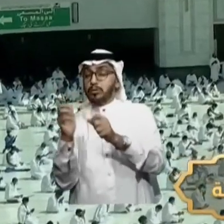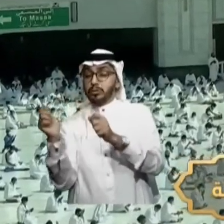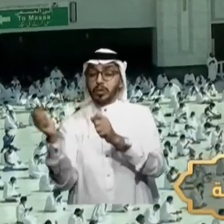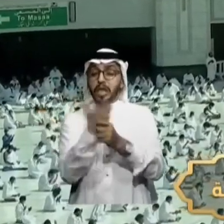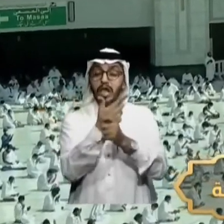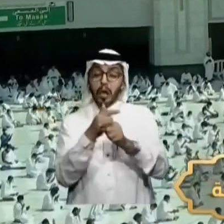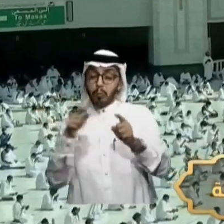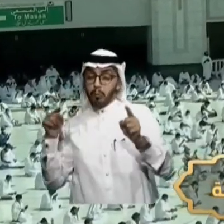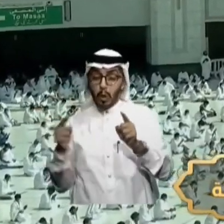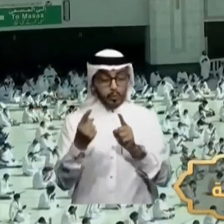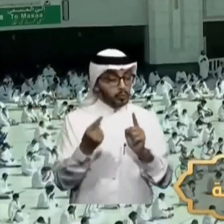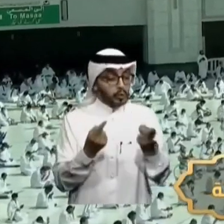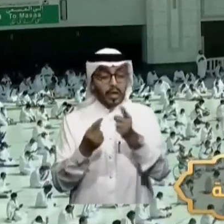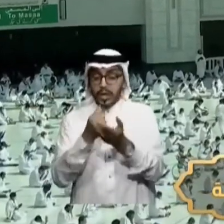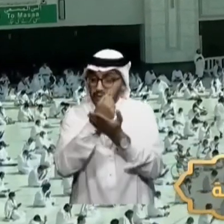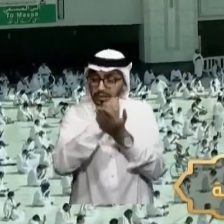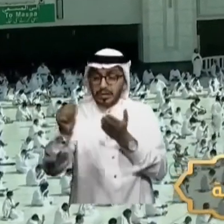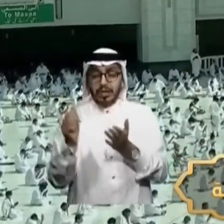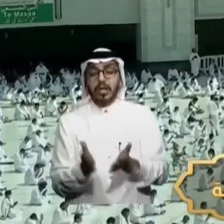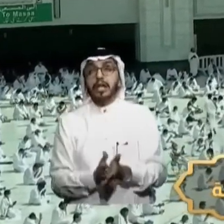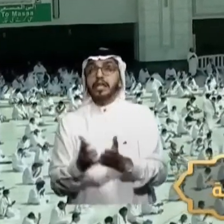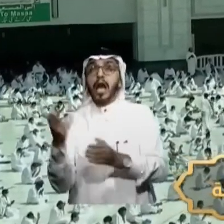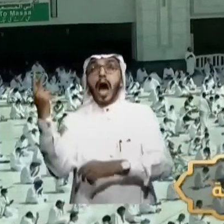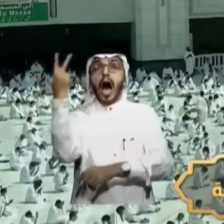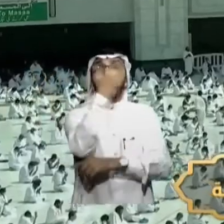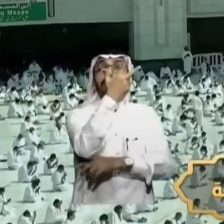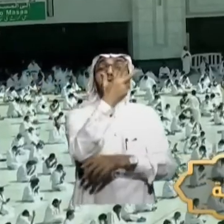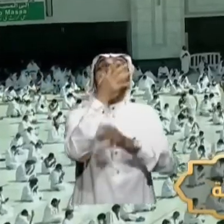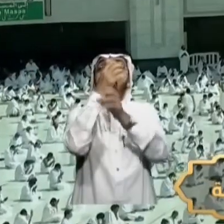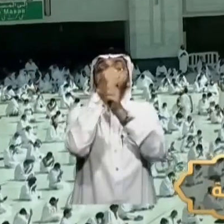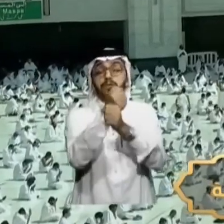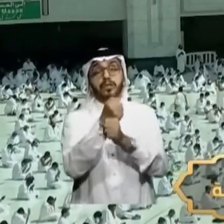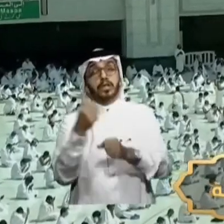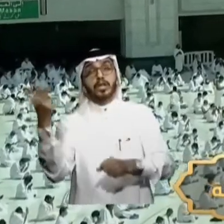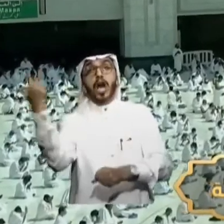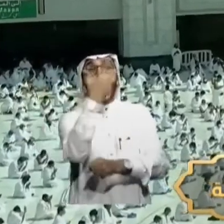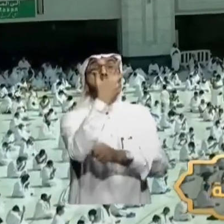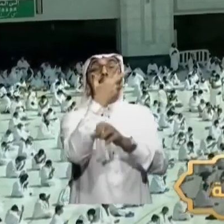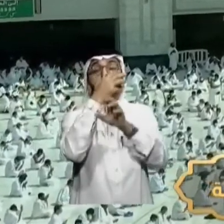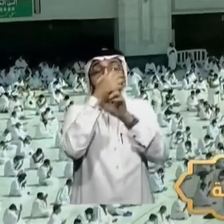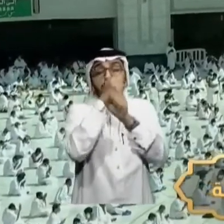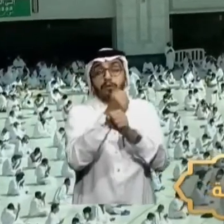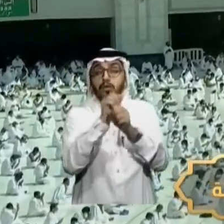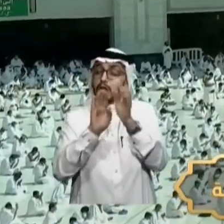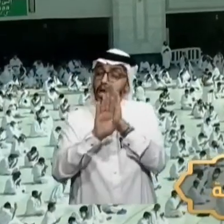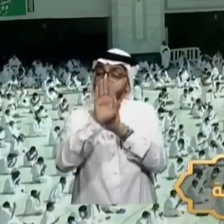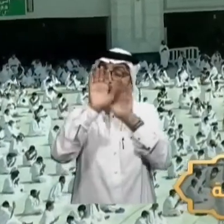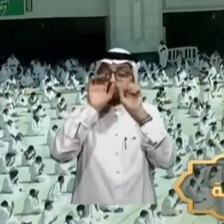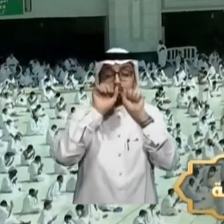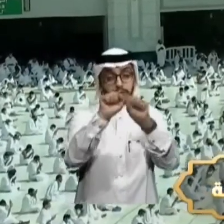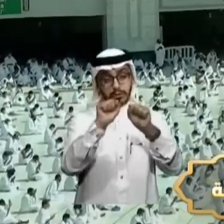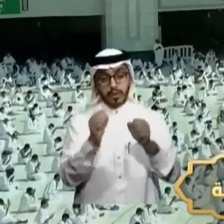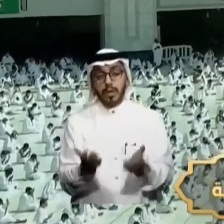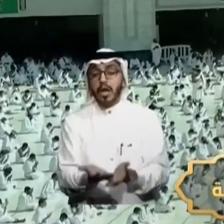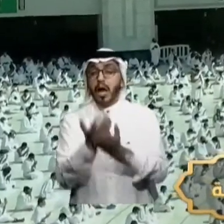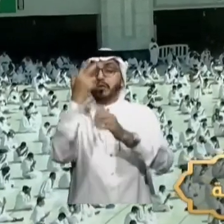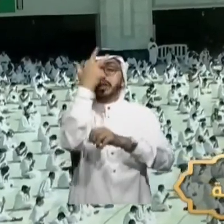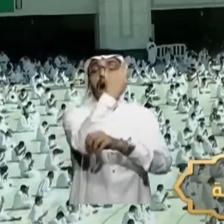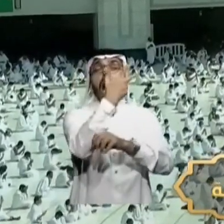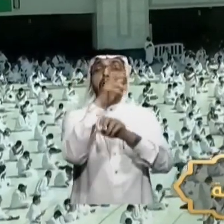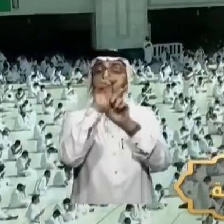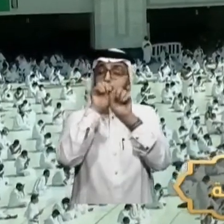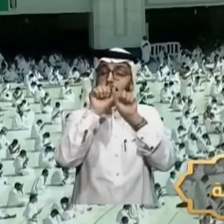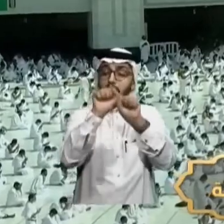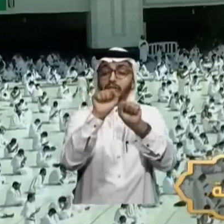الغاصبين المعتدين. اللهم انقذ المسجد الأقصى، اللهم انقذ المسجد الأقصى، اللهم